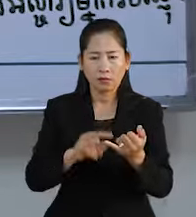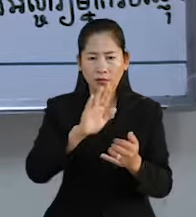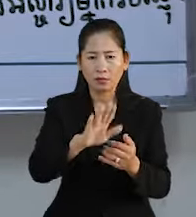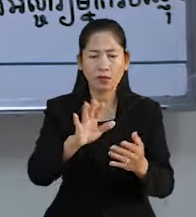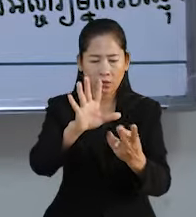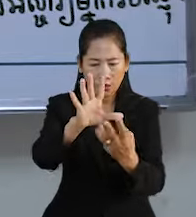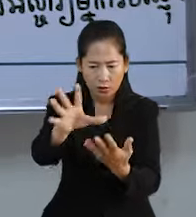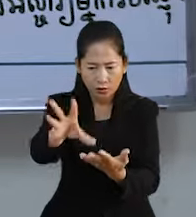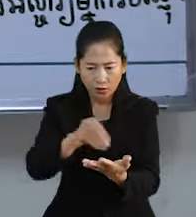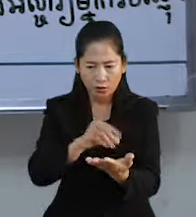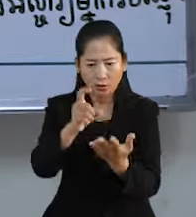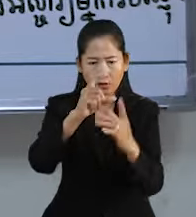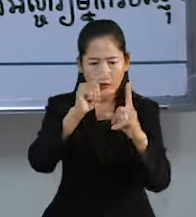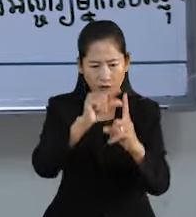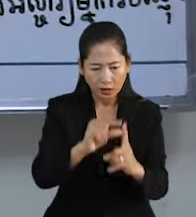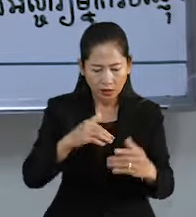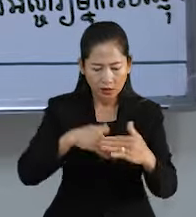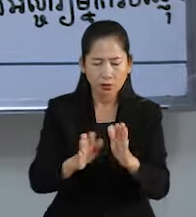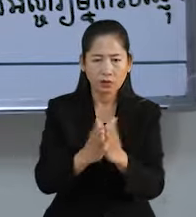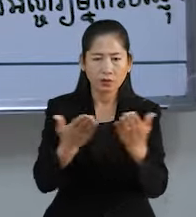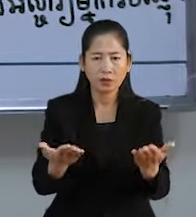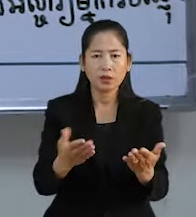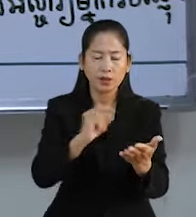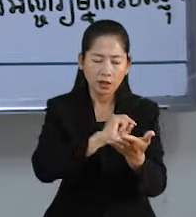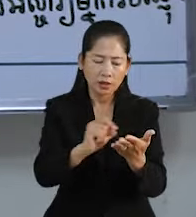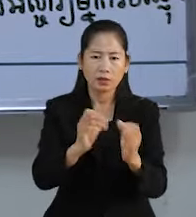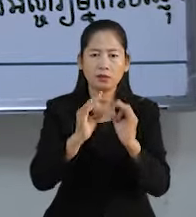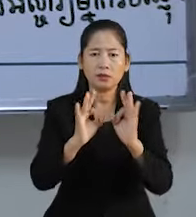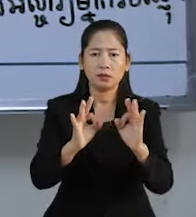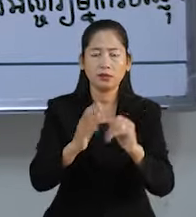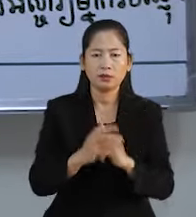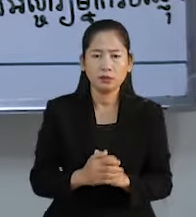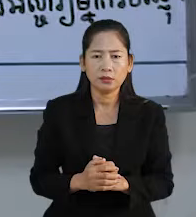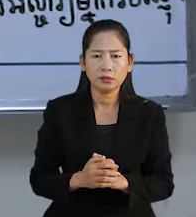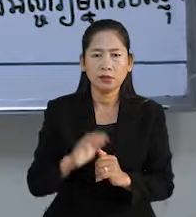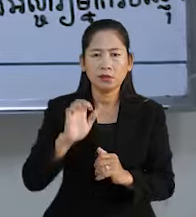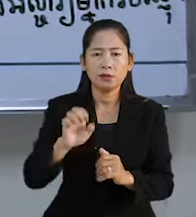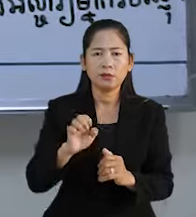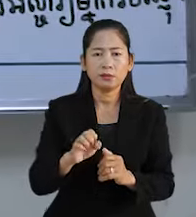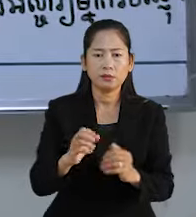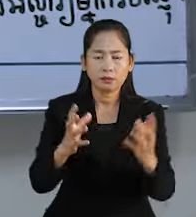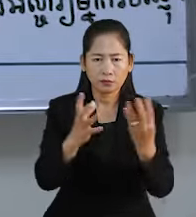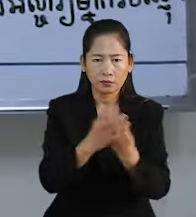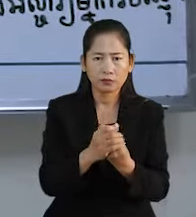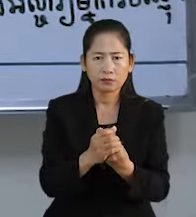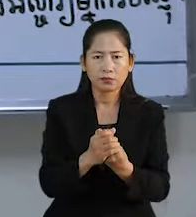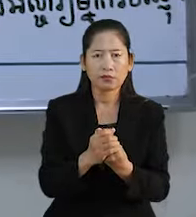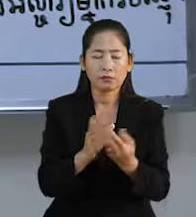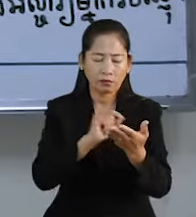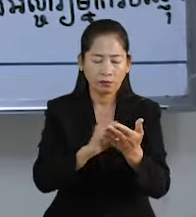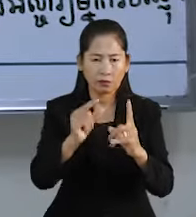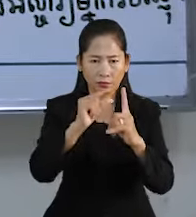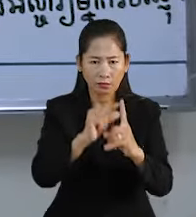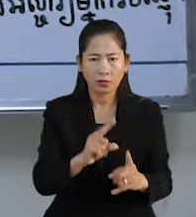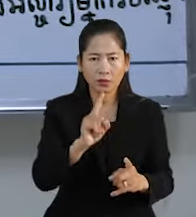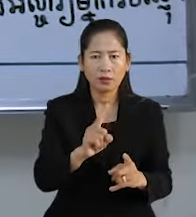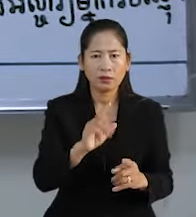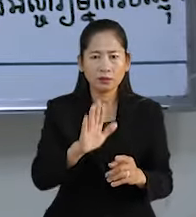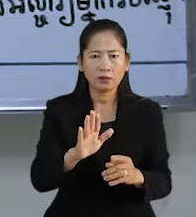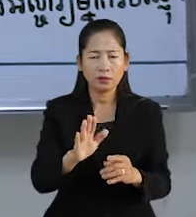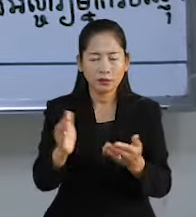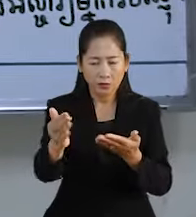នត្រូវចម្លងកថាខណ្ឌទាំងអស់ចូលក្នុងសិភៅឲ្យឈ្មោះថាសំណេរសម្រាប់ចា សរុបសារឡើងវិញក្នុងការអសេកថាខណ្ឌទី1កូន